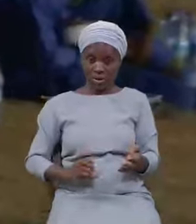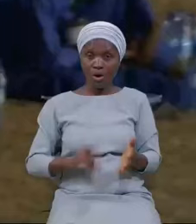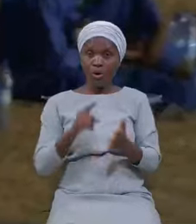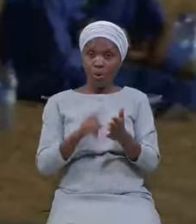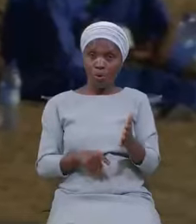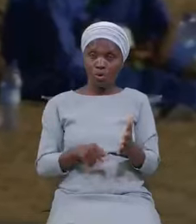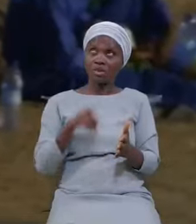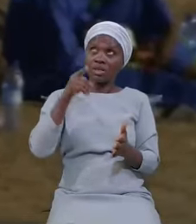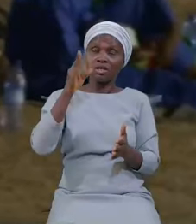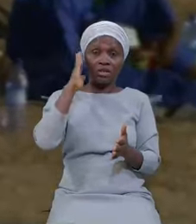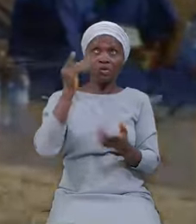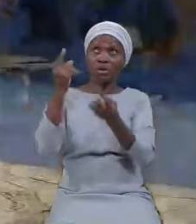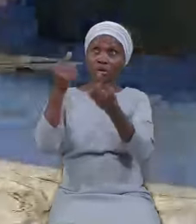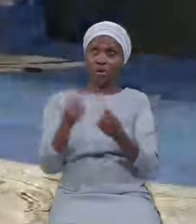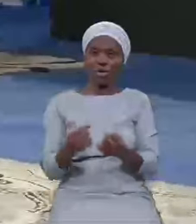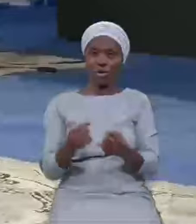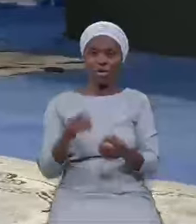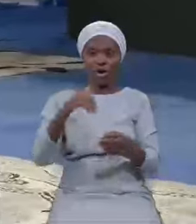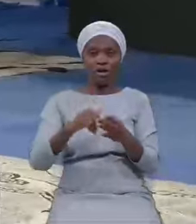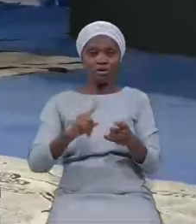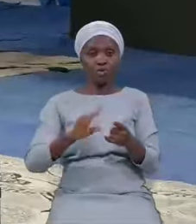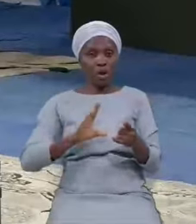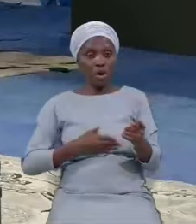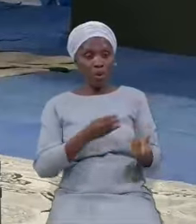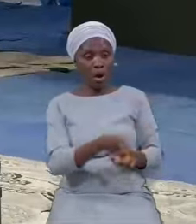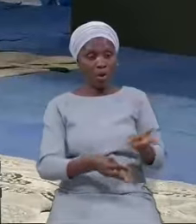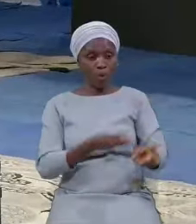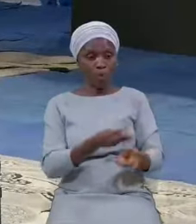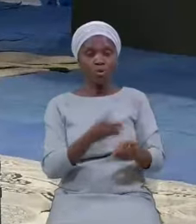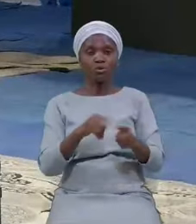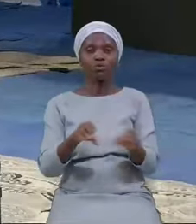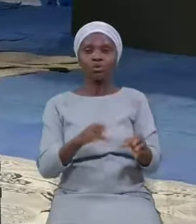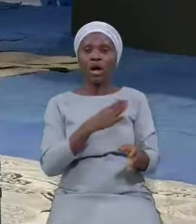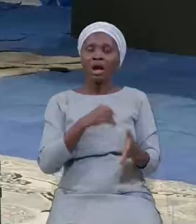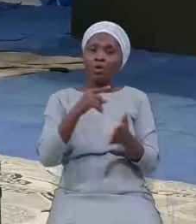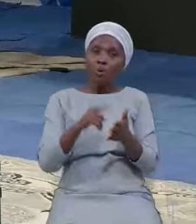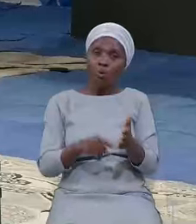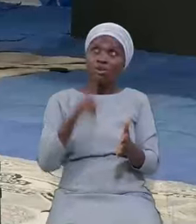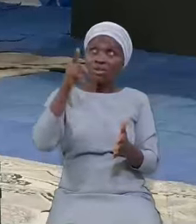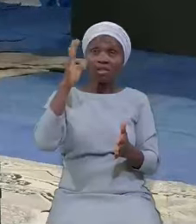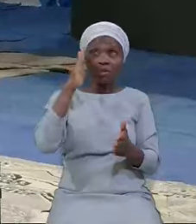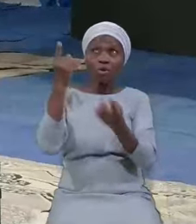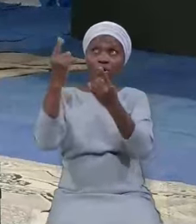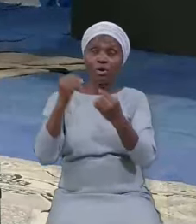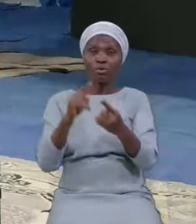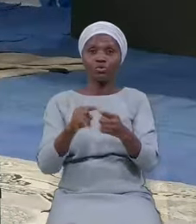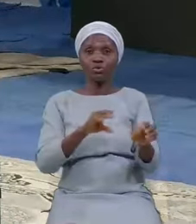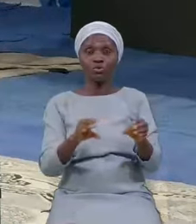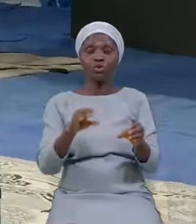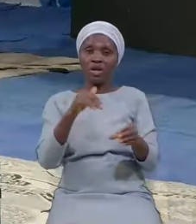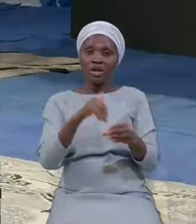viendra faire dans notre monde et ce qu'il viendra faire dans ton monde. On nous dit, il a